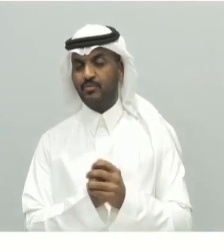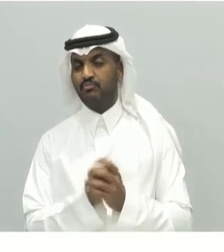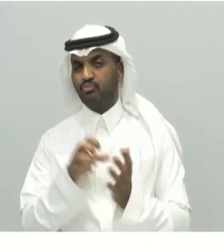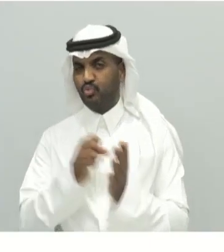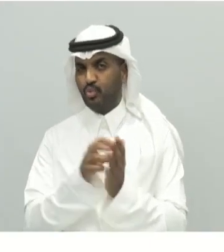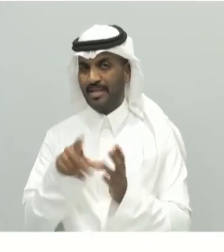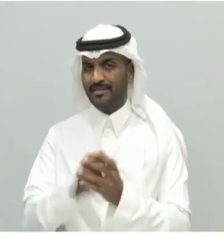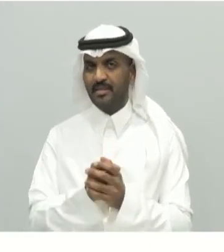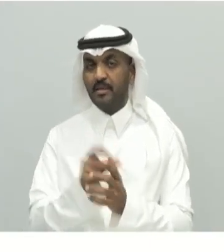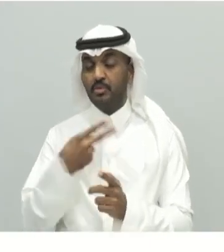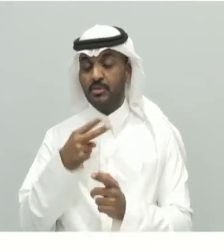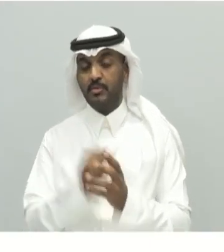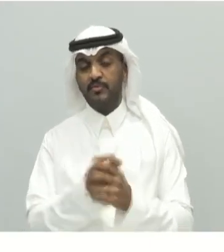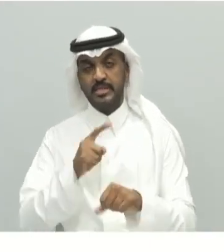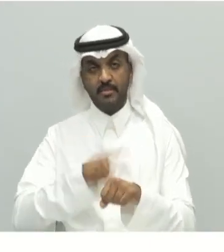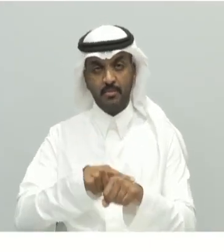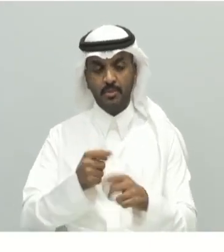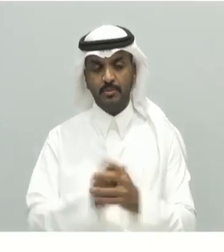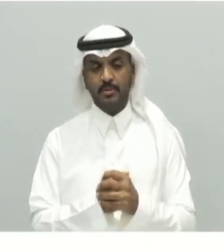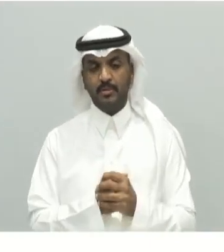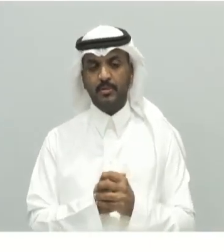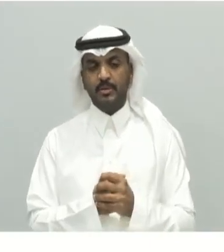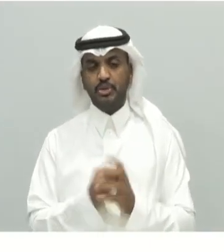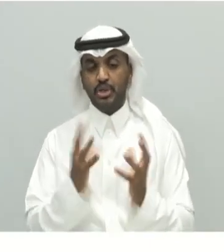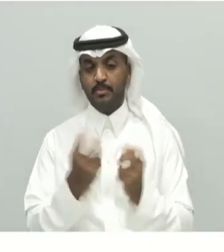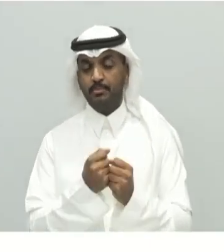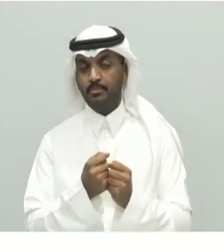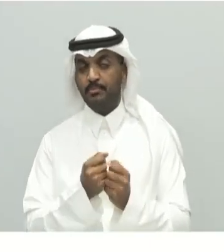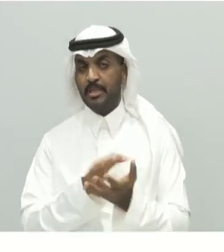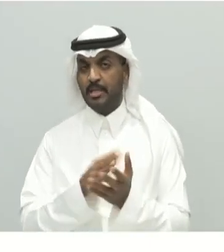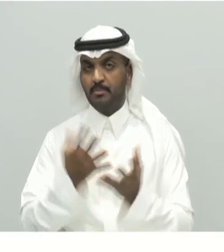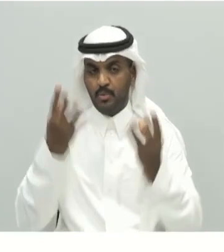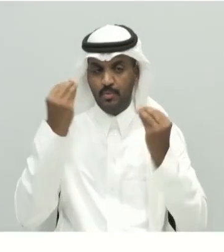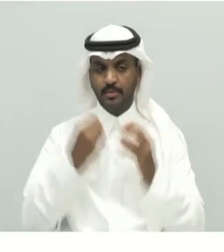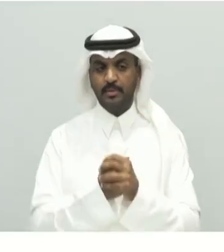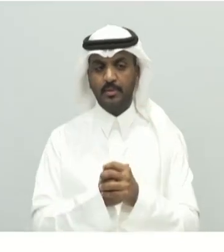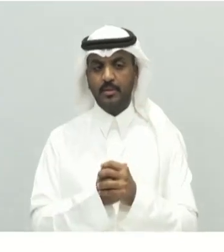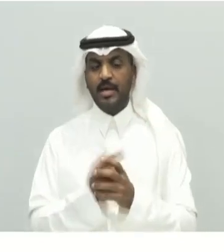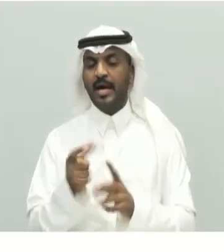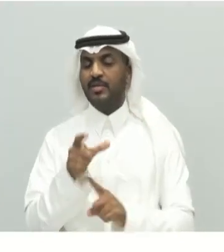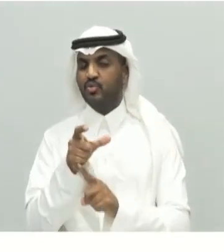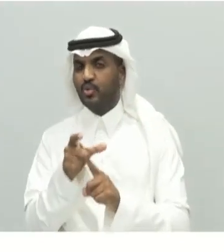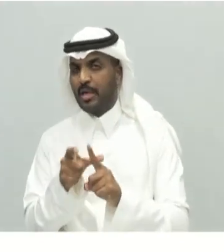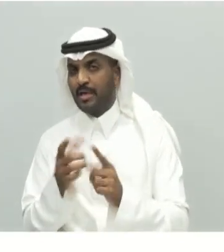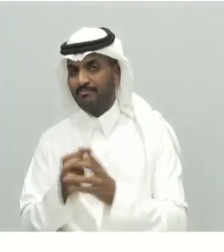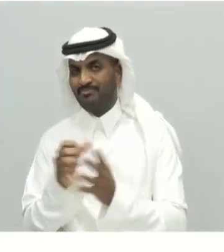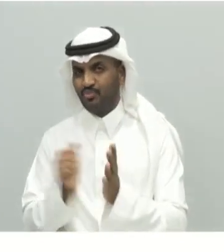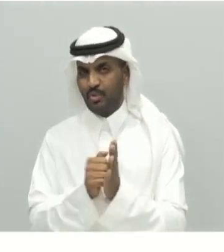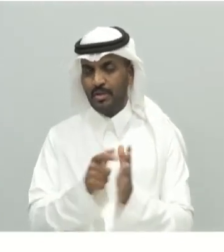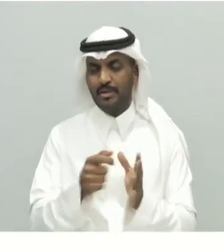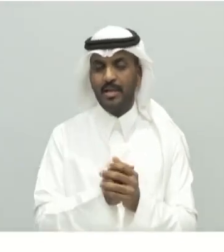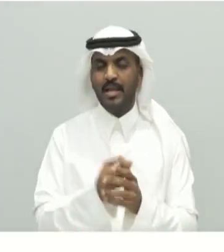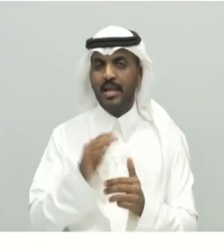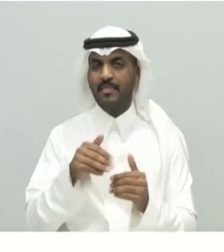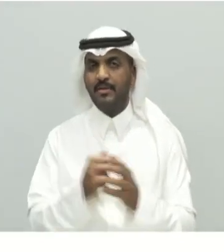جهه رسميه في زمن محدد بالجمع الميداني للمعلومات عن السكان